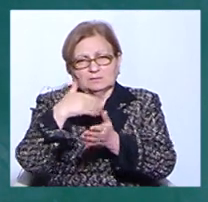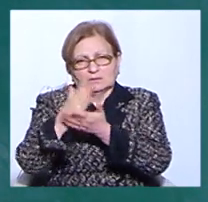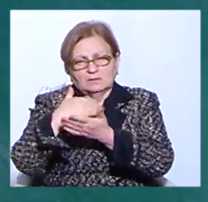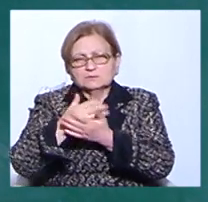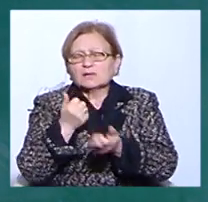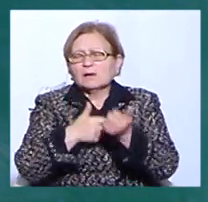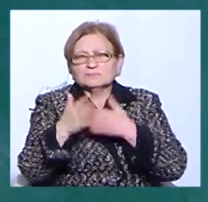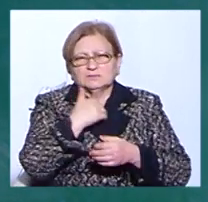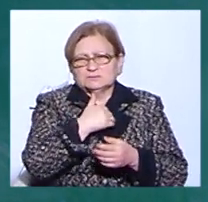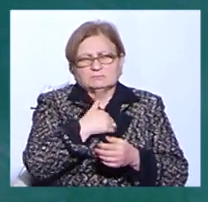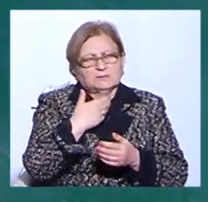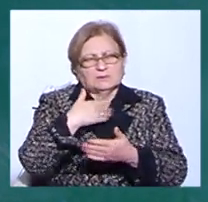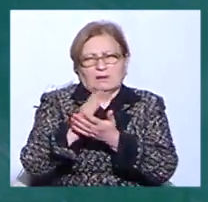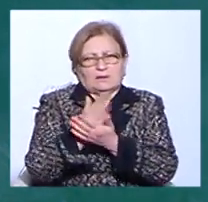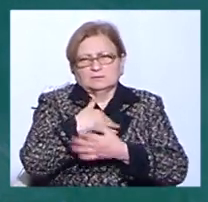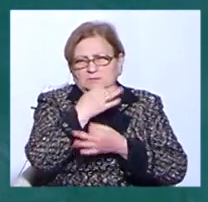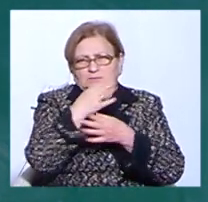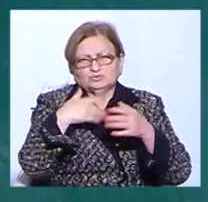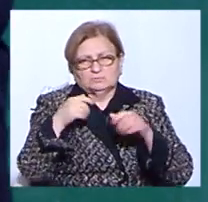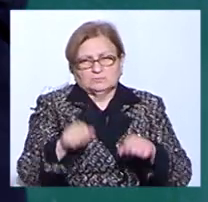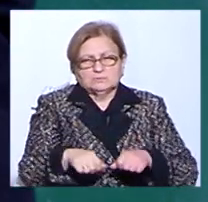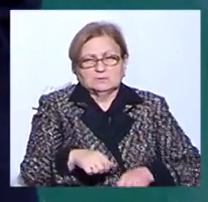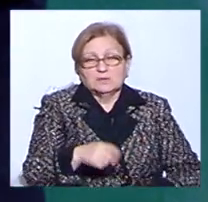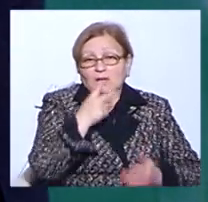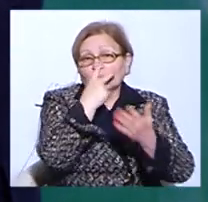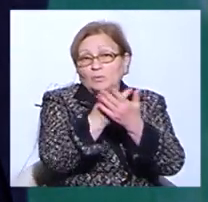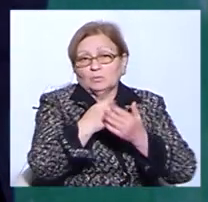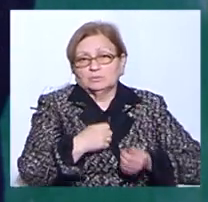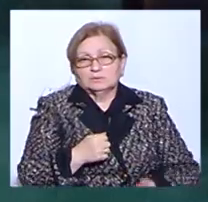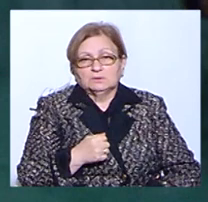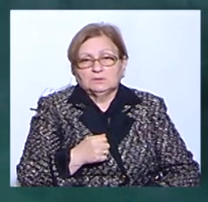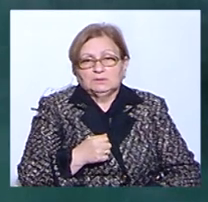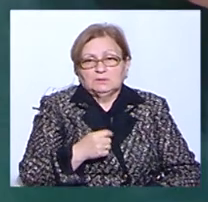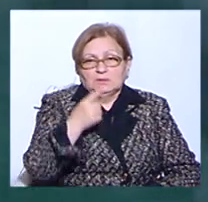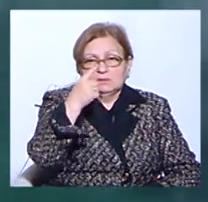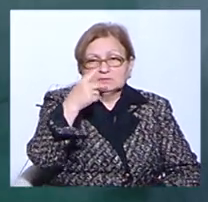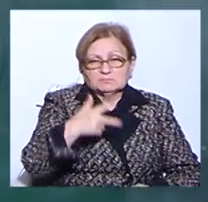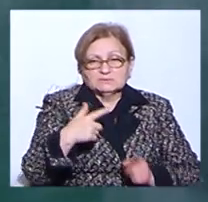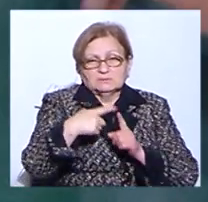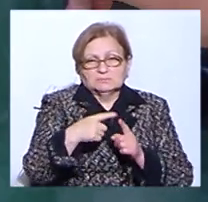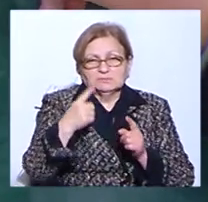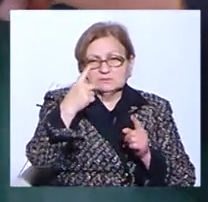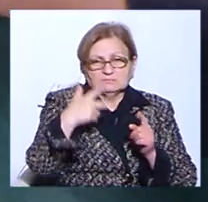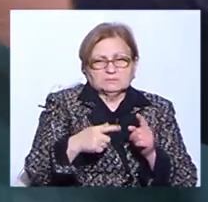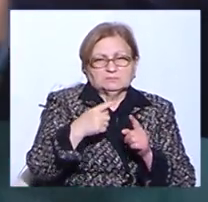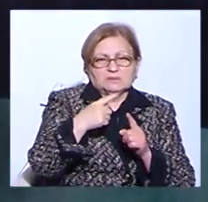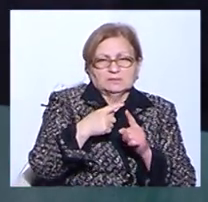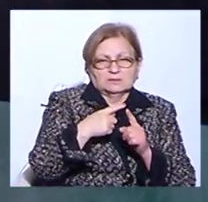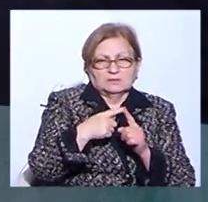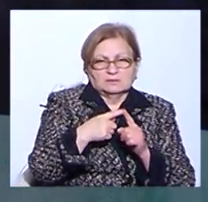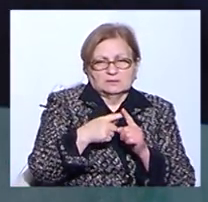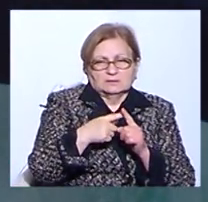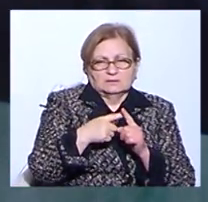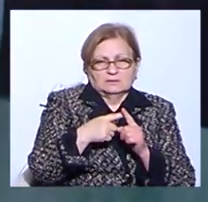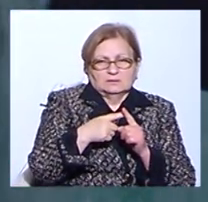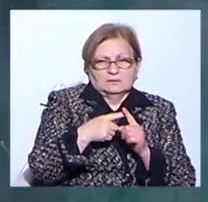რამდენის მომესურვება. გასაგებია? აბა შევხედოთ. 1/13 დამატებული 1/13 და დამატებული 1/13. აი